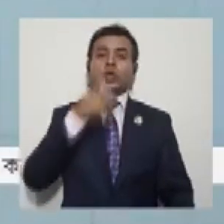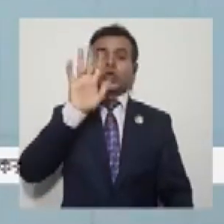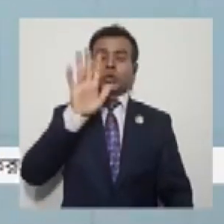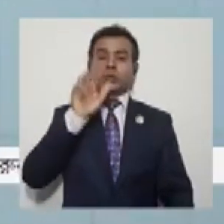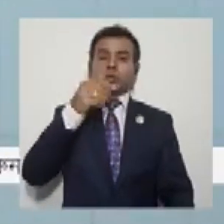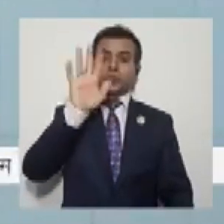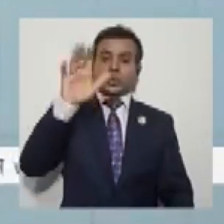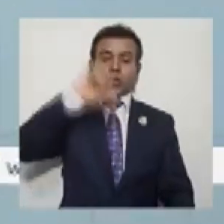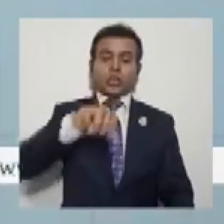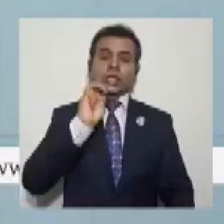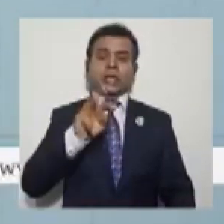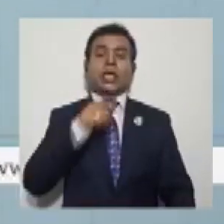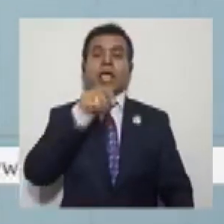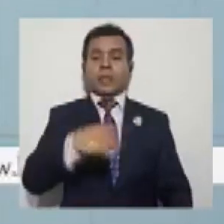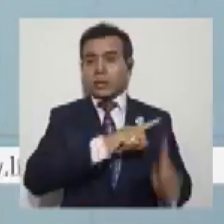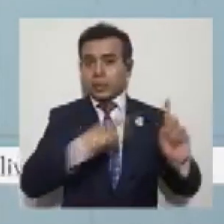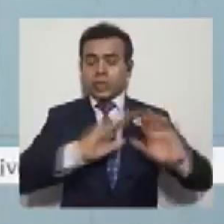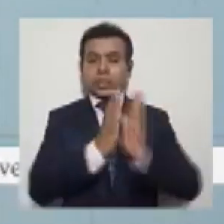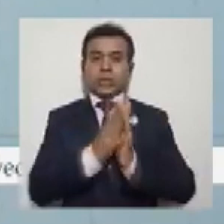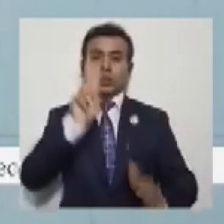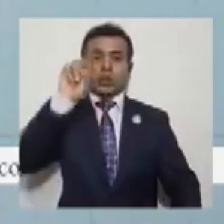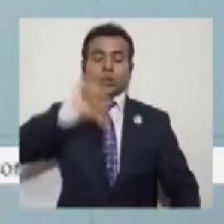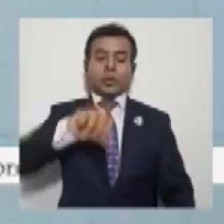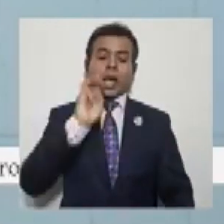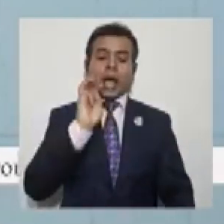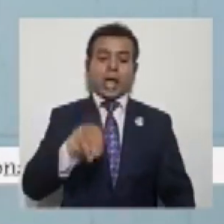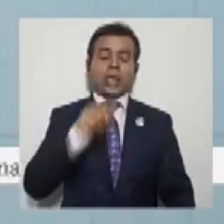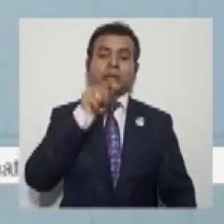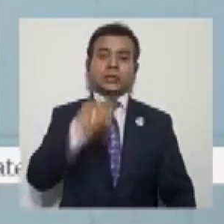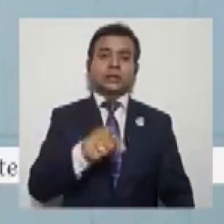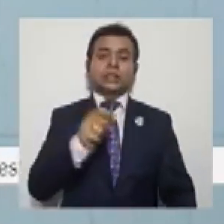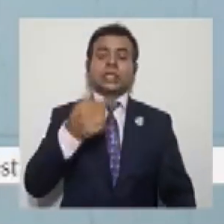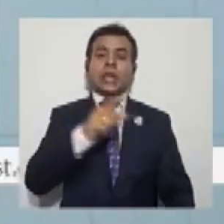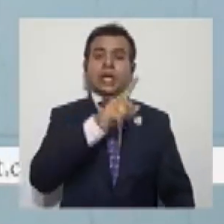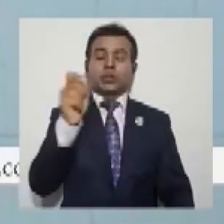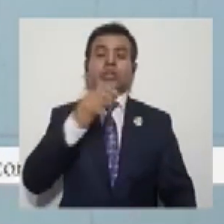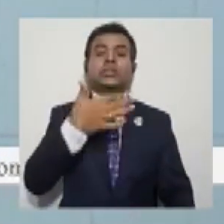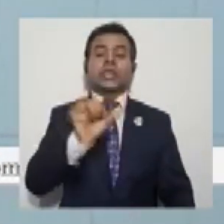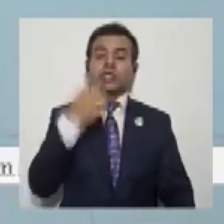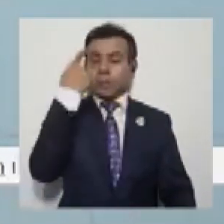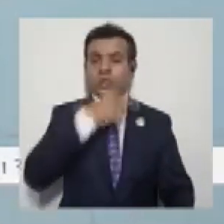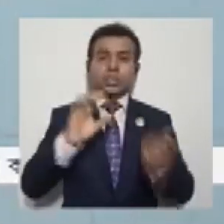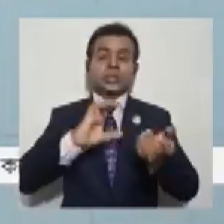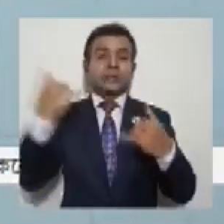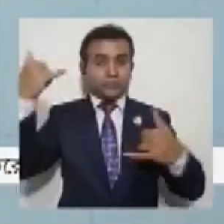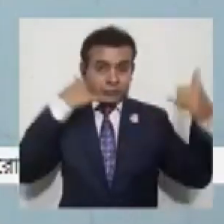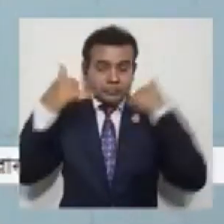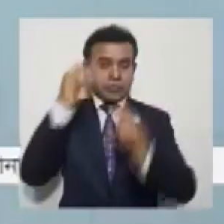মোবাইল ফোন এবং ওয়েবসাইটের মাধ্যমে 24 ঘন্টায় স্বাস্থ্য পরামর্শ দেওয়া হয়েছে 15,801 জনকে এবং এ পর্যন্ত